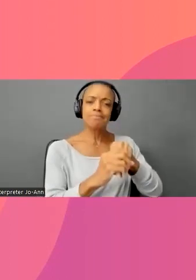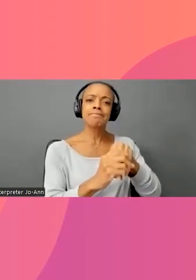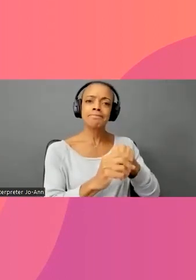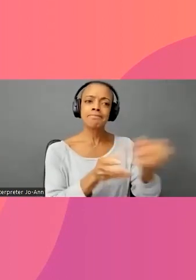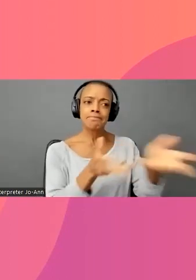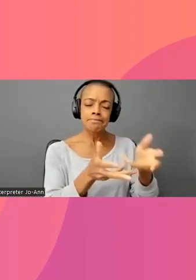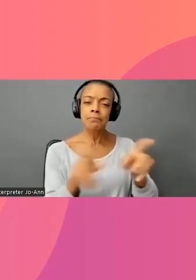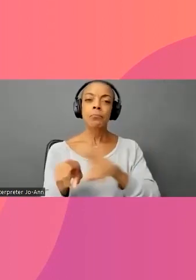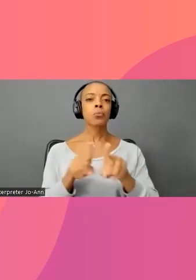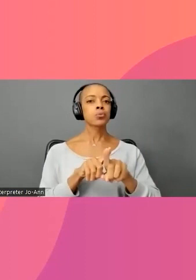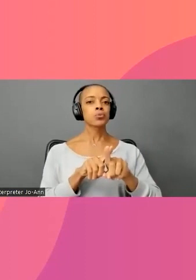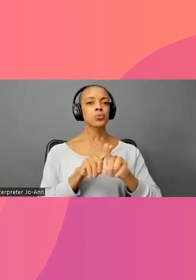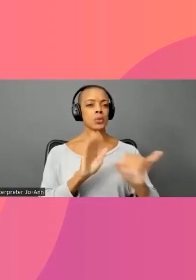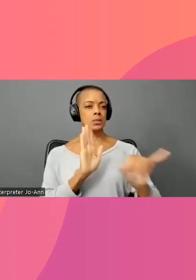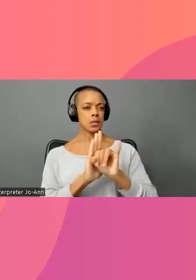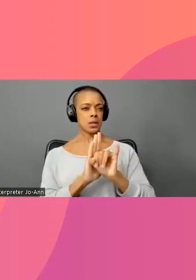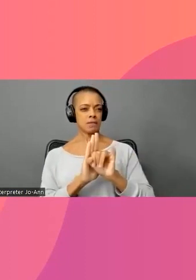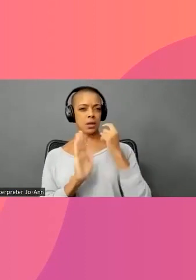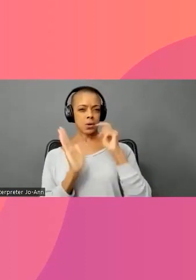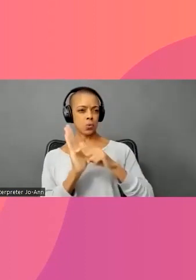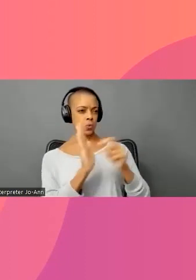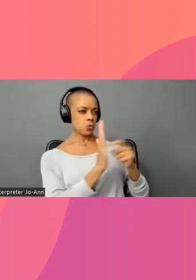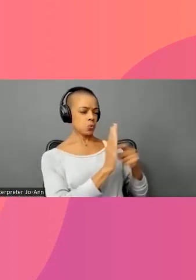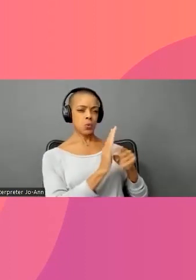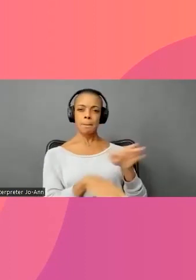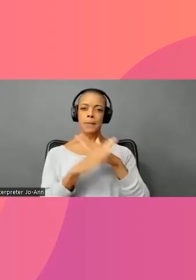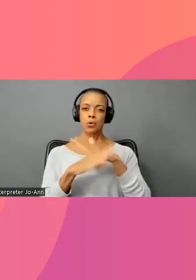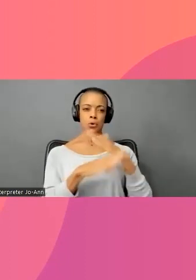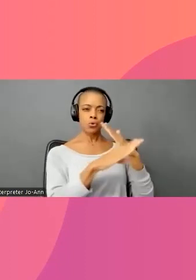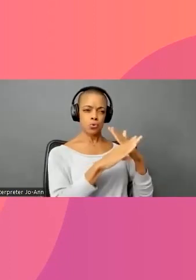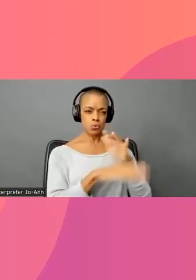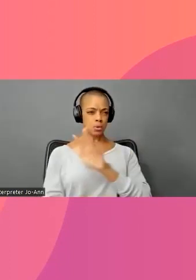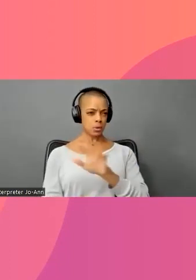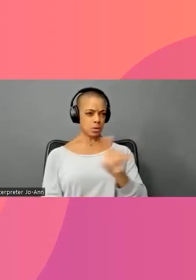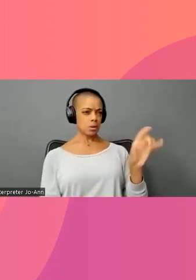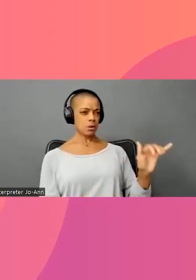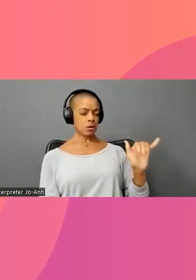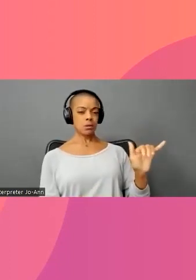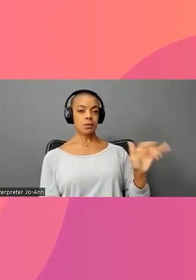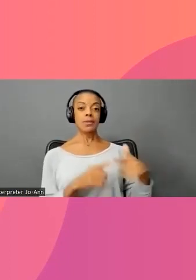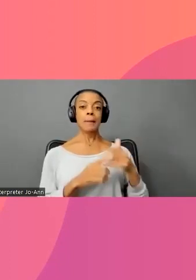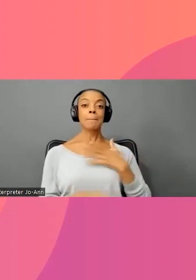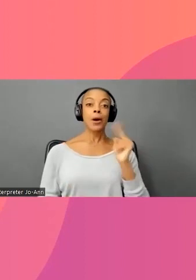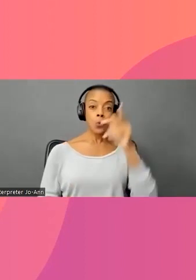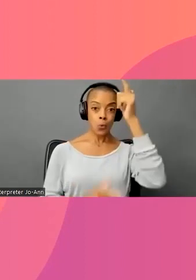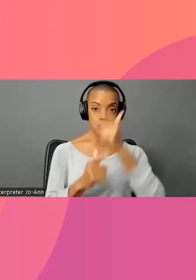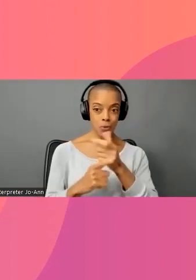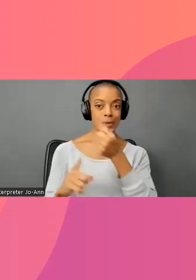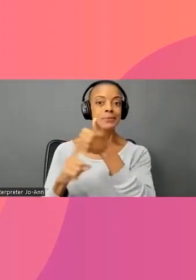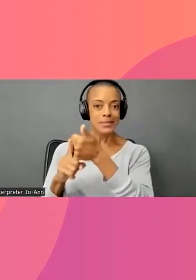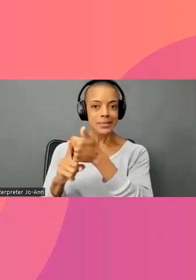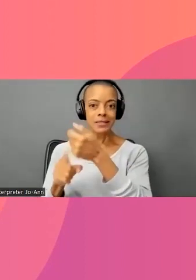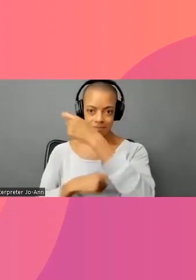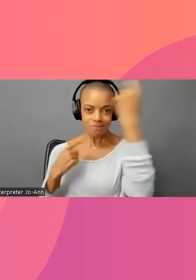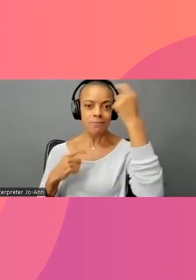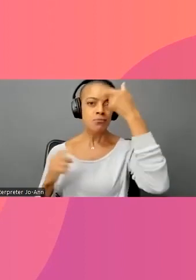J'ai toujours aimé pouvoir justement aider, mais également identifier les barrières auxquelles ces personnes faisaient face. Mais ma vie